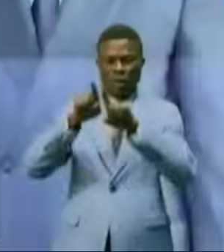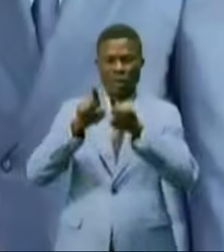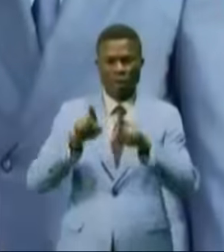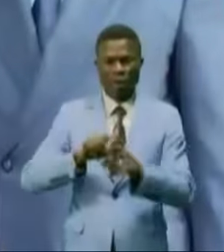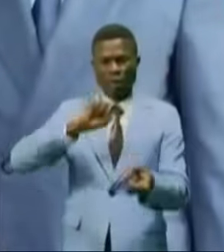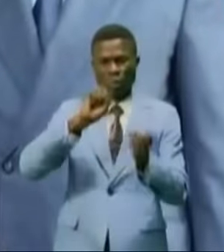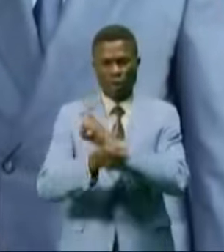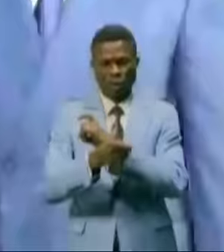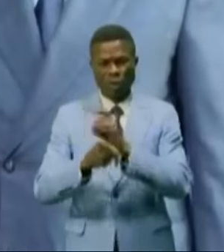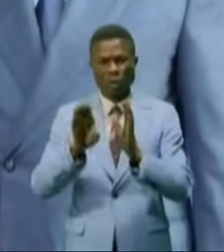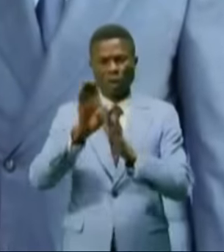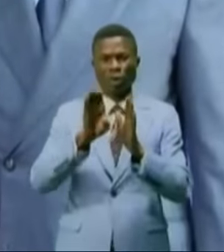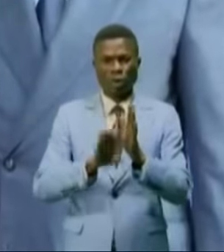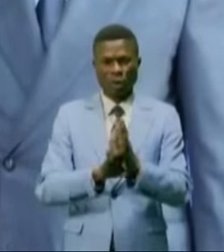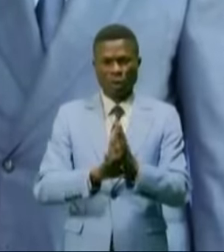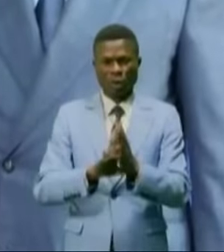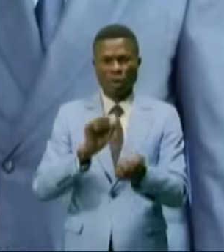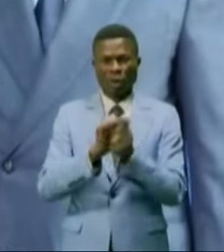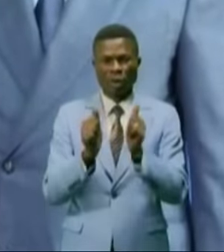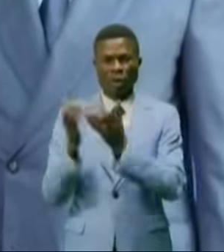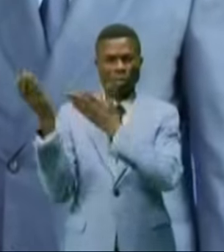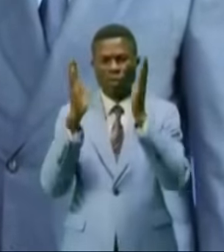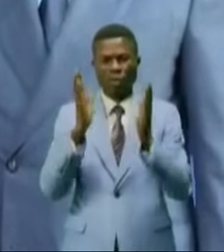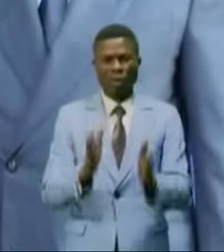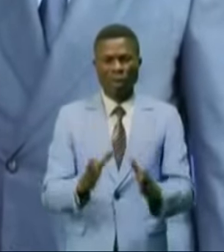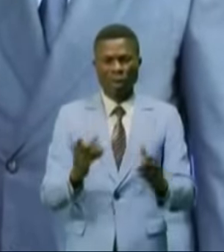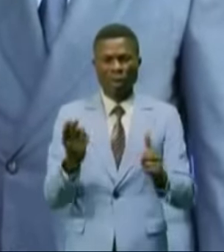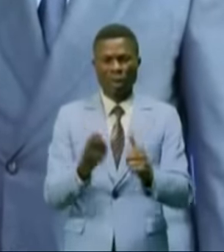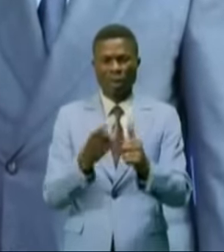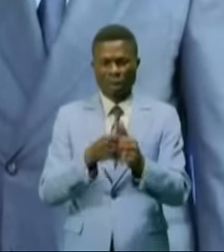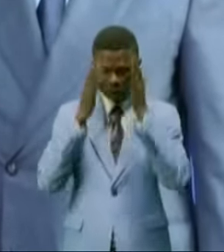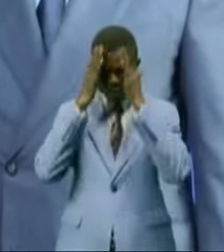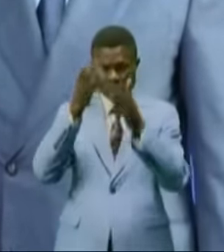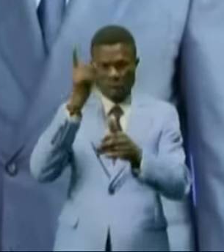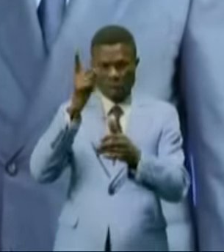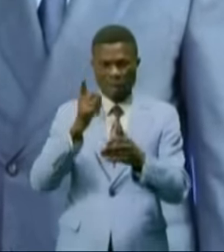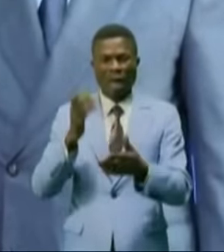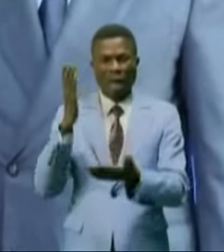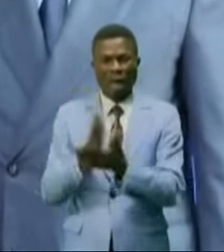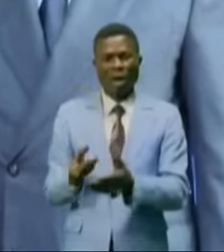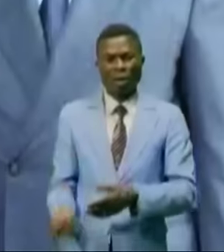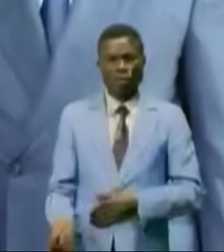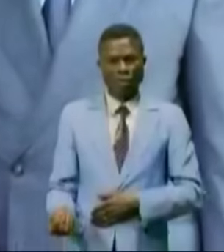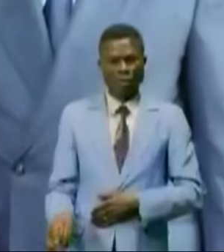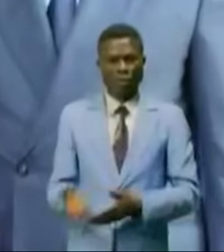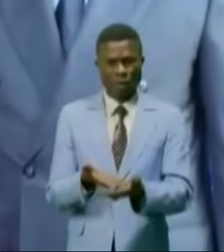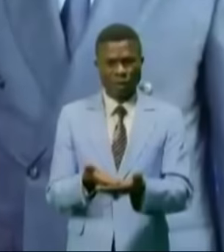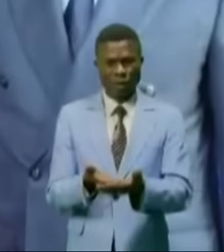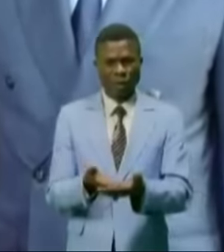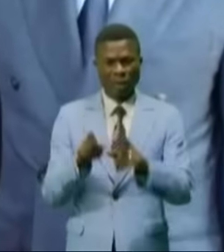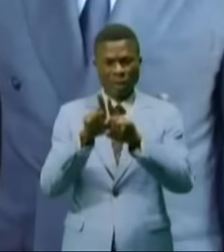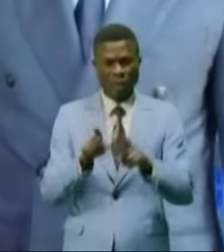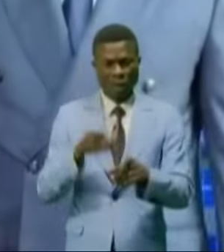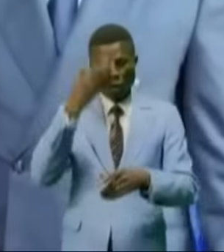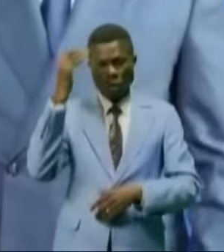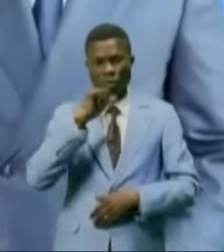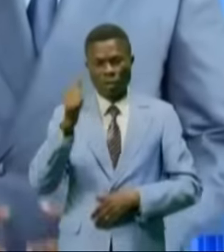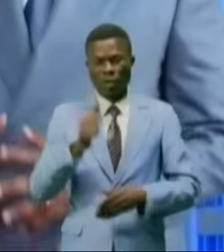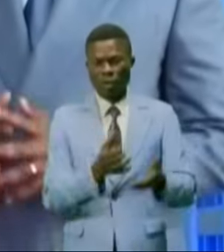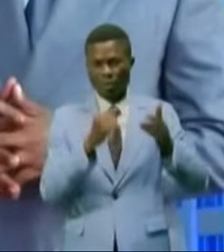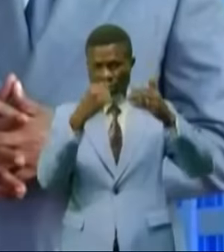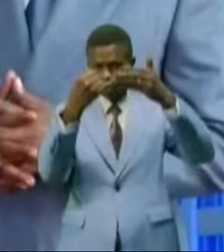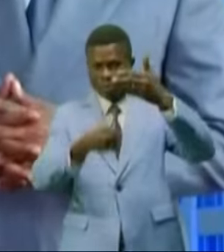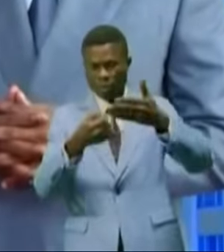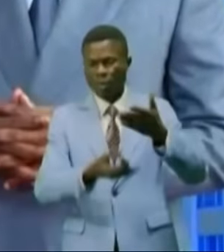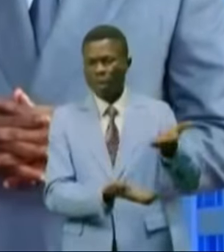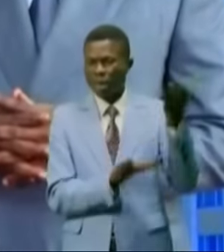amélioration du climat des affaires avec notamment un accent sur la corruption, la lutte contre la corruption et sans oublier la nécessité